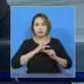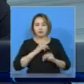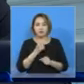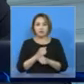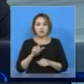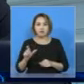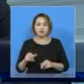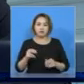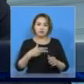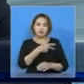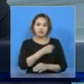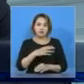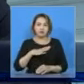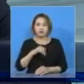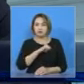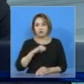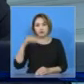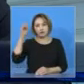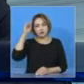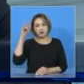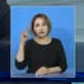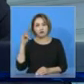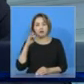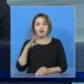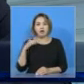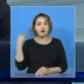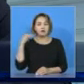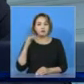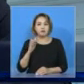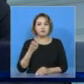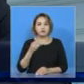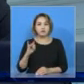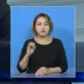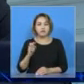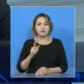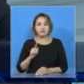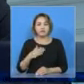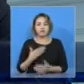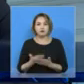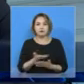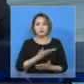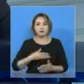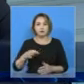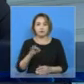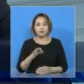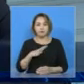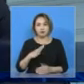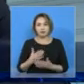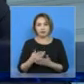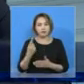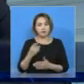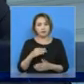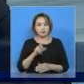жасайтын адамдарға егіледі. Ол жаңағы Ақтөбе мұнай газ, нефтяной жаңағы компаниялар осы біздің Ақтөбе облысымыздағы. Бірінші